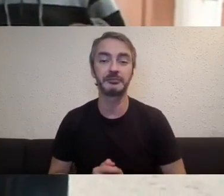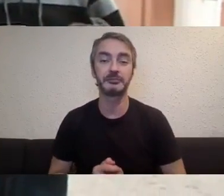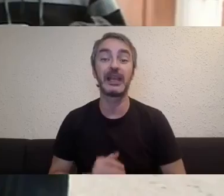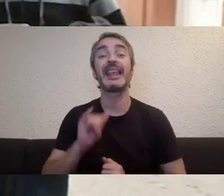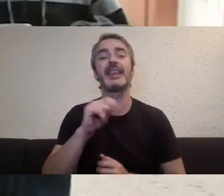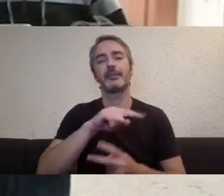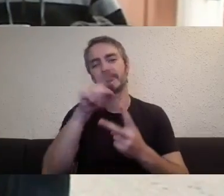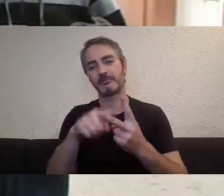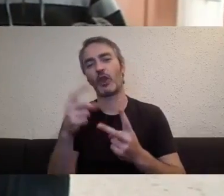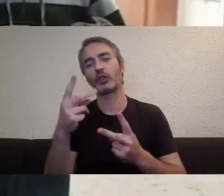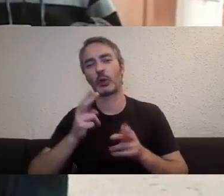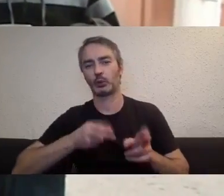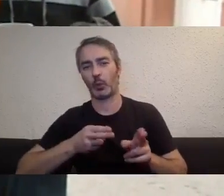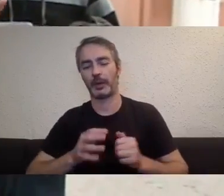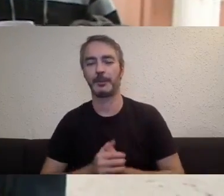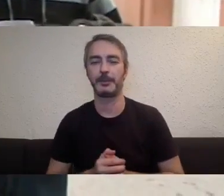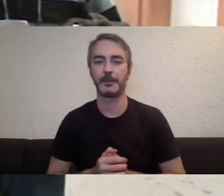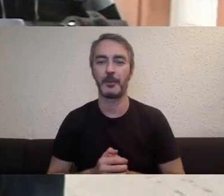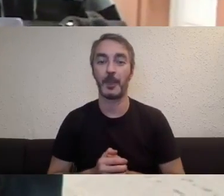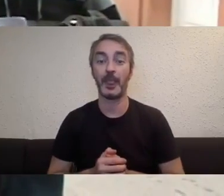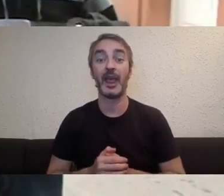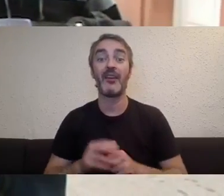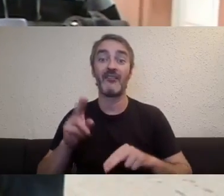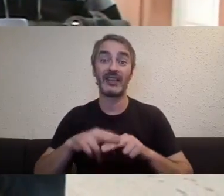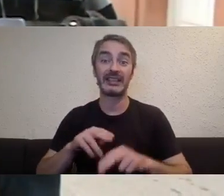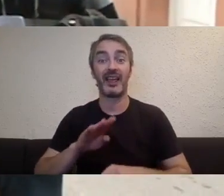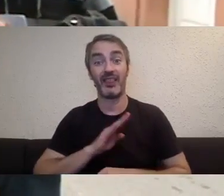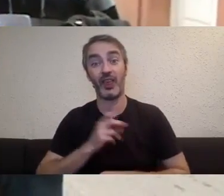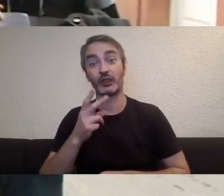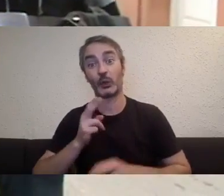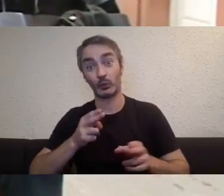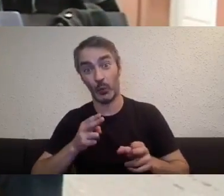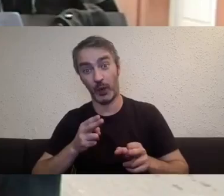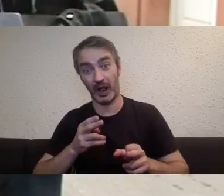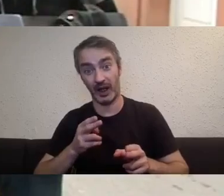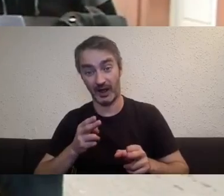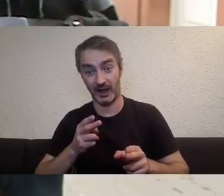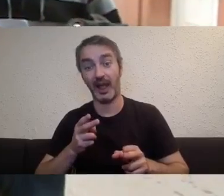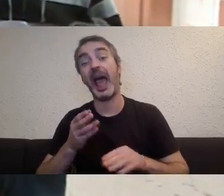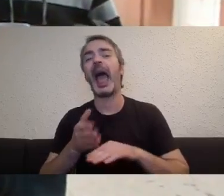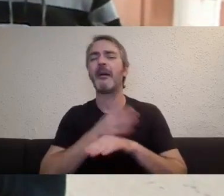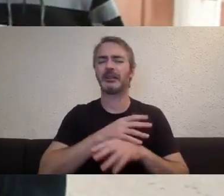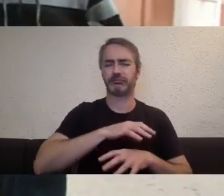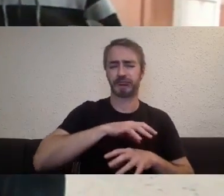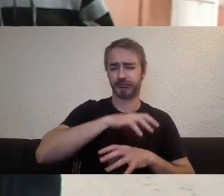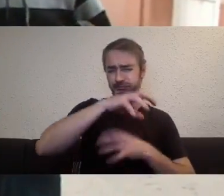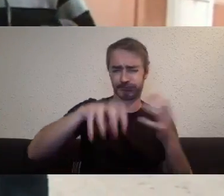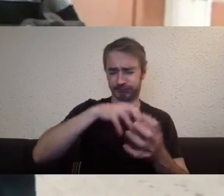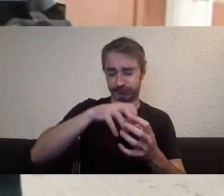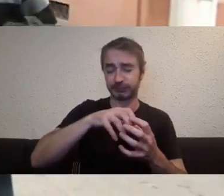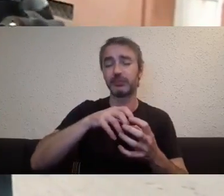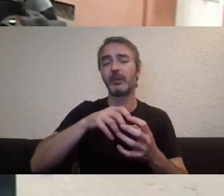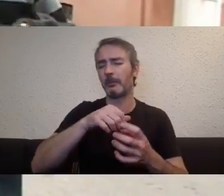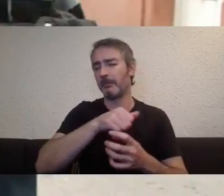activament. I també el 12 d'octubre, important. Que es va començar a fer les festes del 12 d'octubre abans dels disturbis, es feien